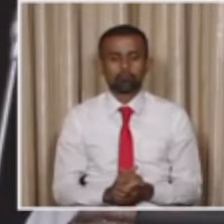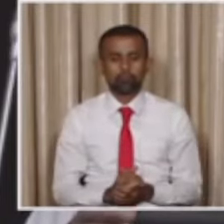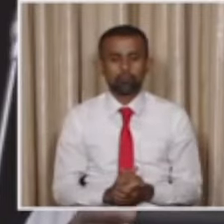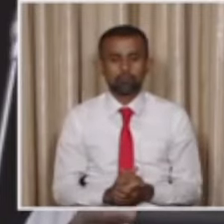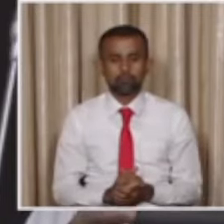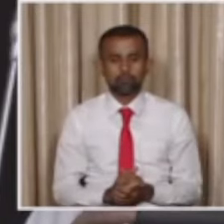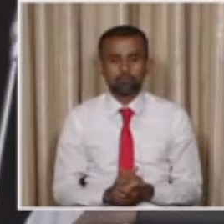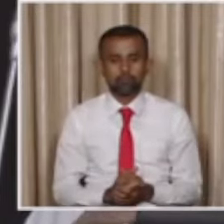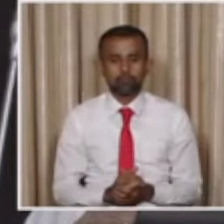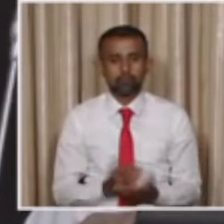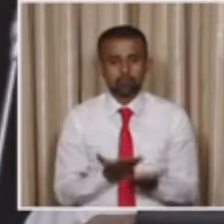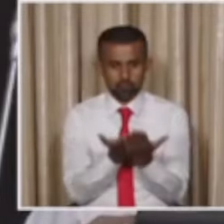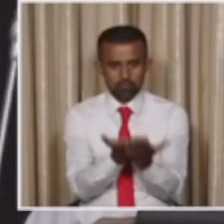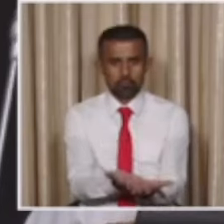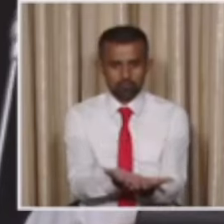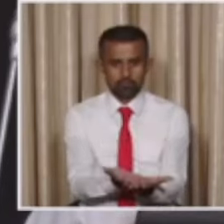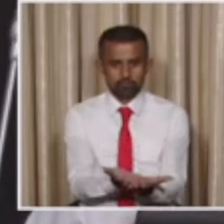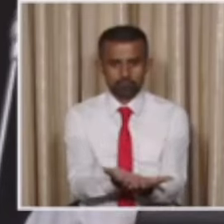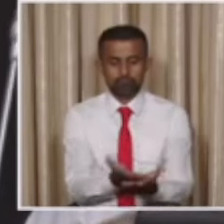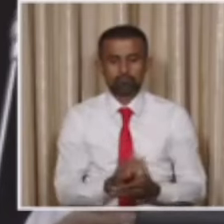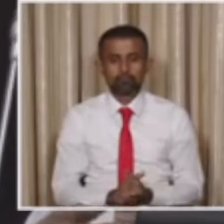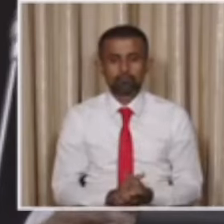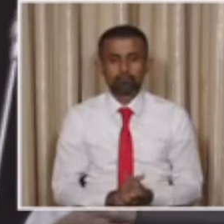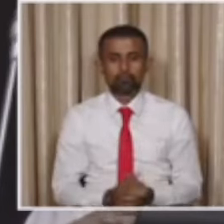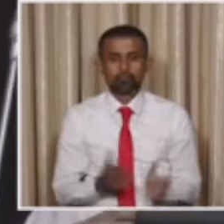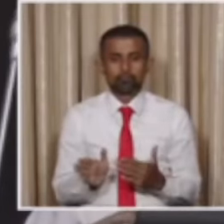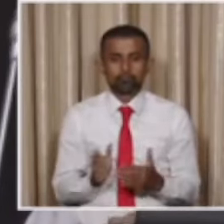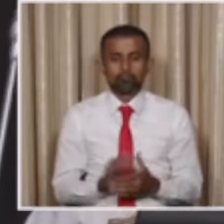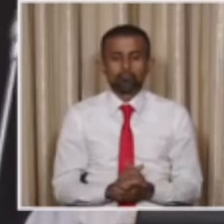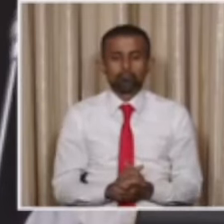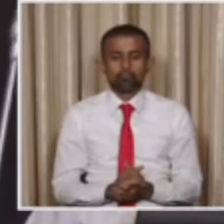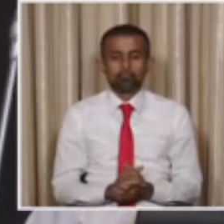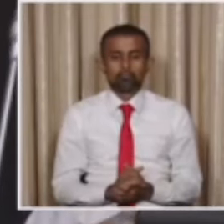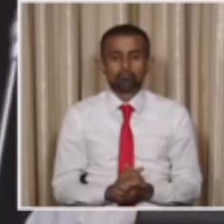කතානායකතුමනි මම මේක සභාගත කරනවා. ඊළඟට